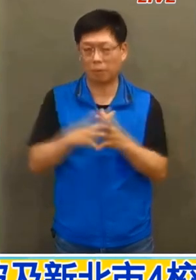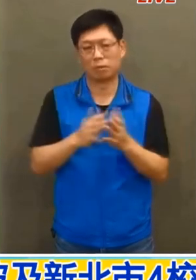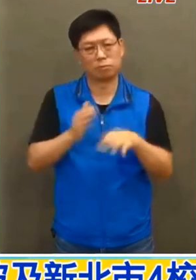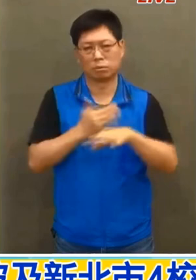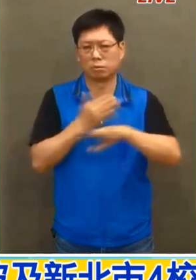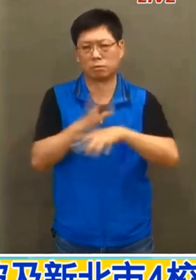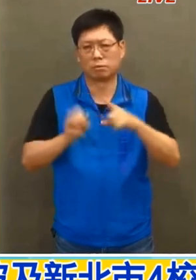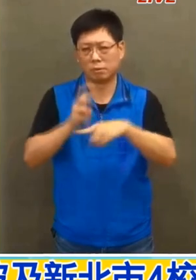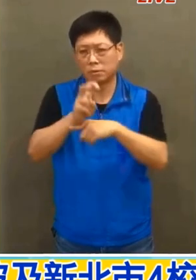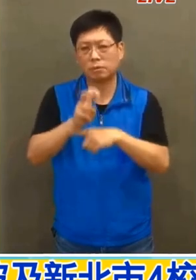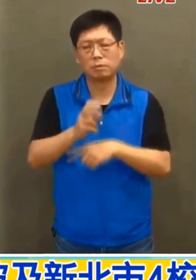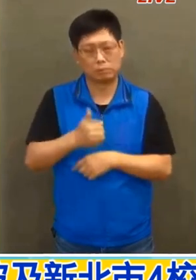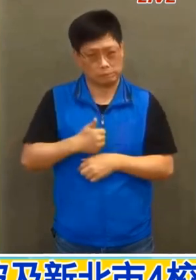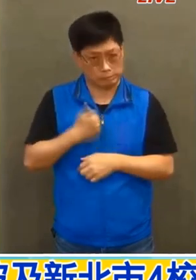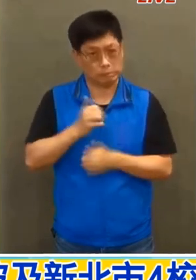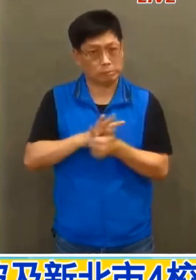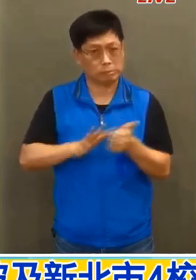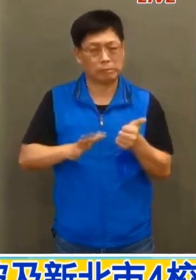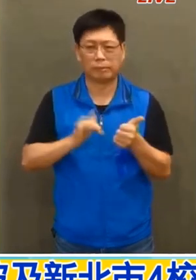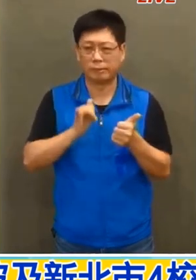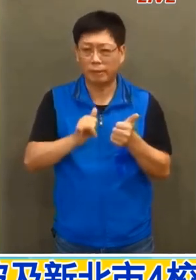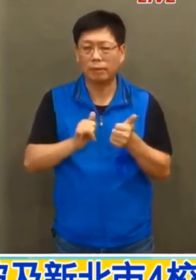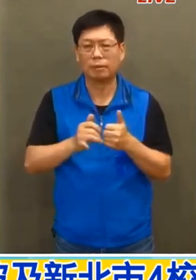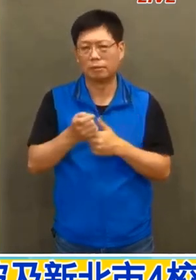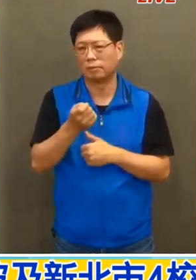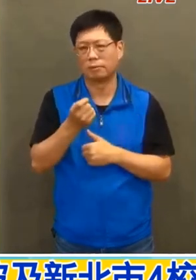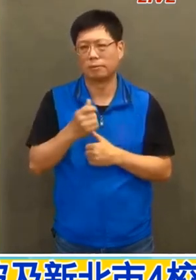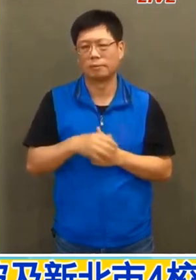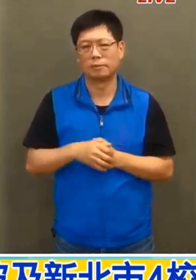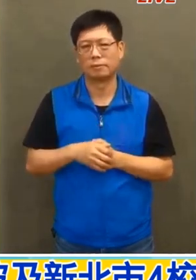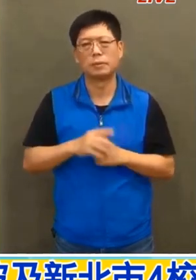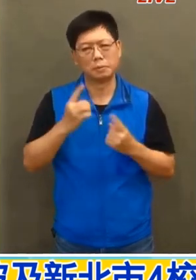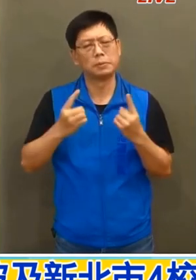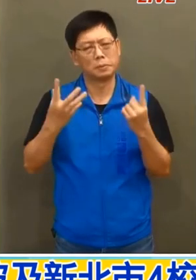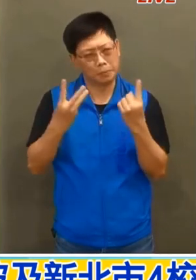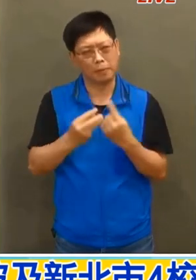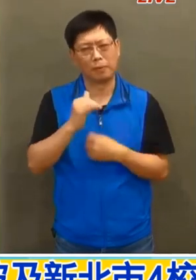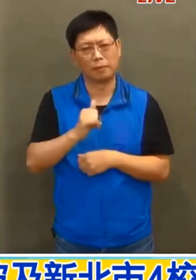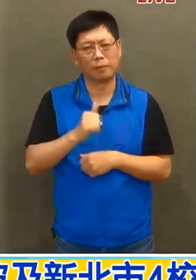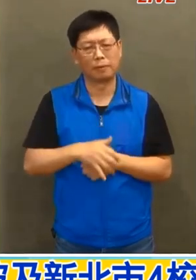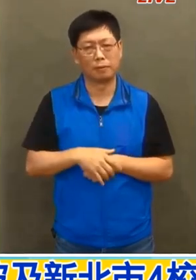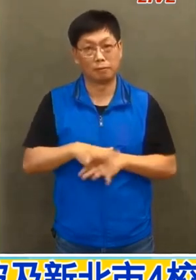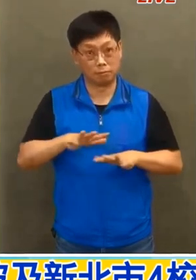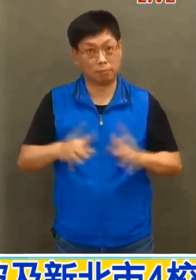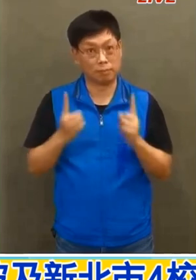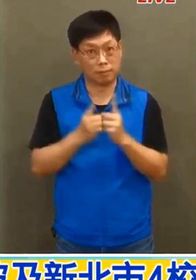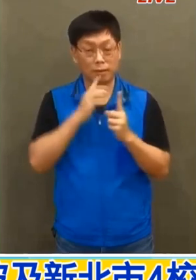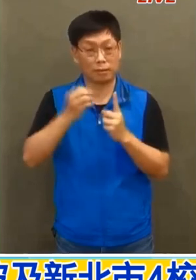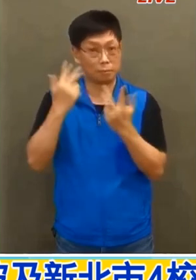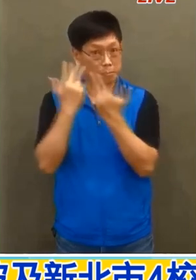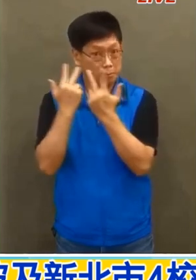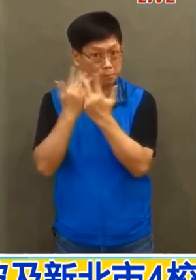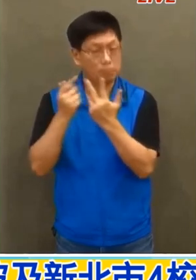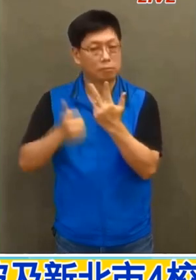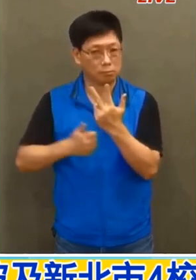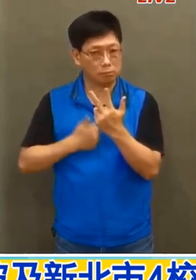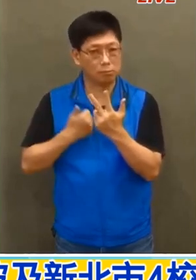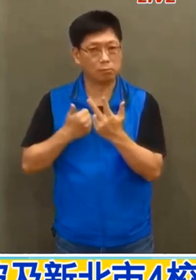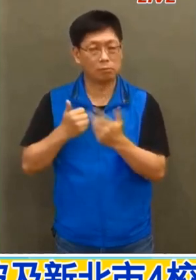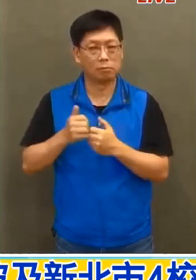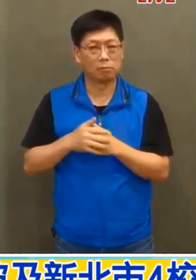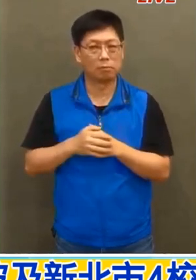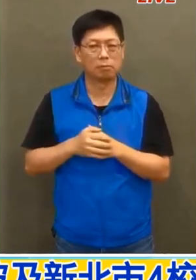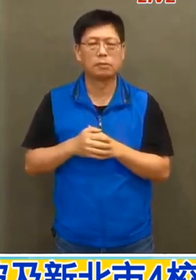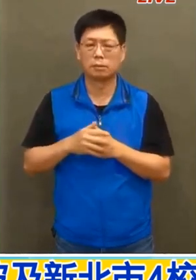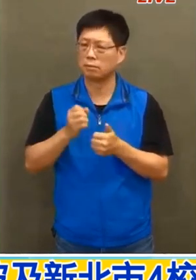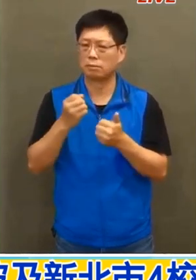所以受到了影响的状况非常的已经比较少了哈，所以这个部分对于我们新北确实是已